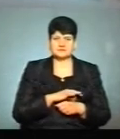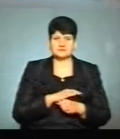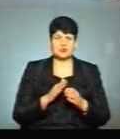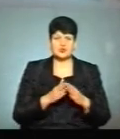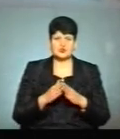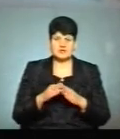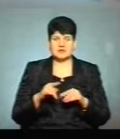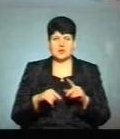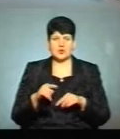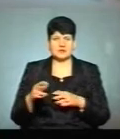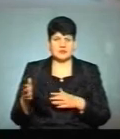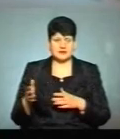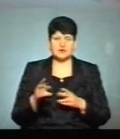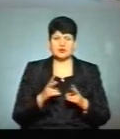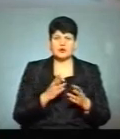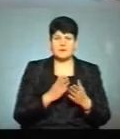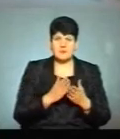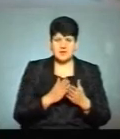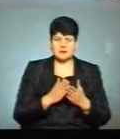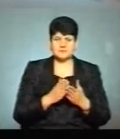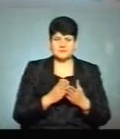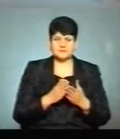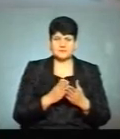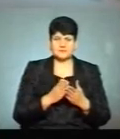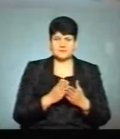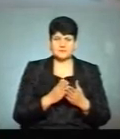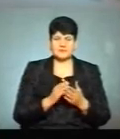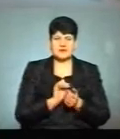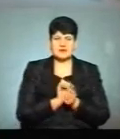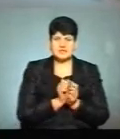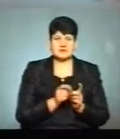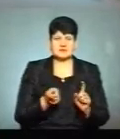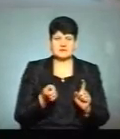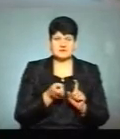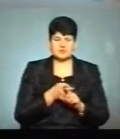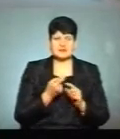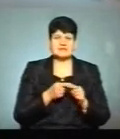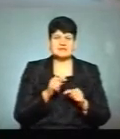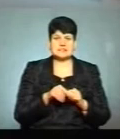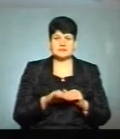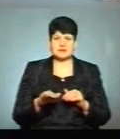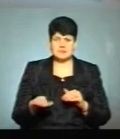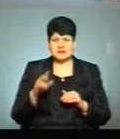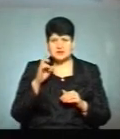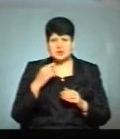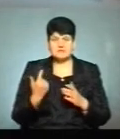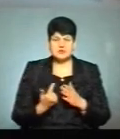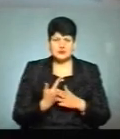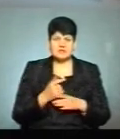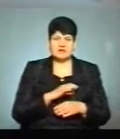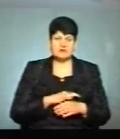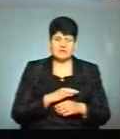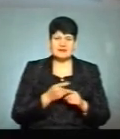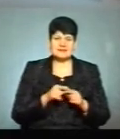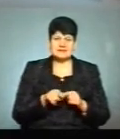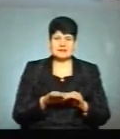сусіди, родина, тобто ті, хто мали безпосередньо тісні стосунки власне з цими дітьми. І держава знову ж таки на виховання таких